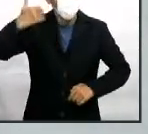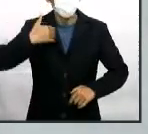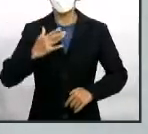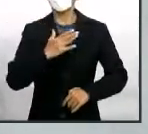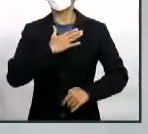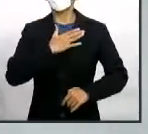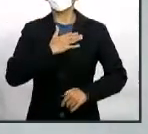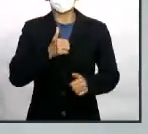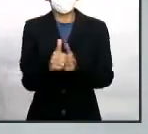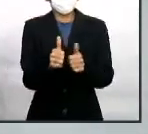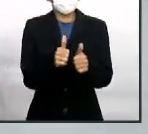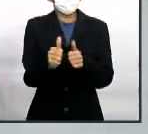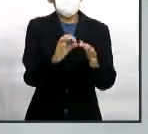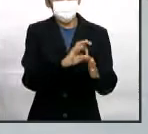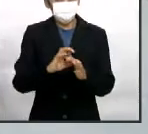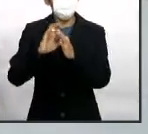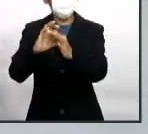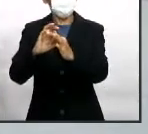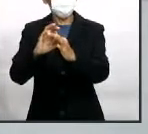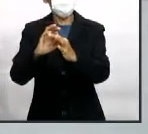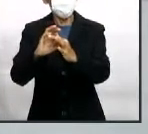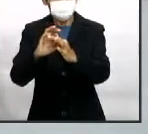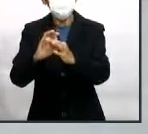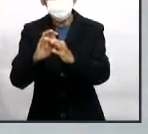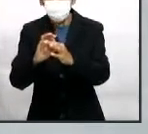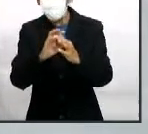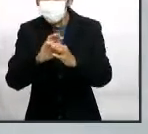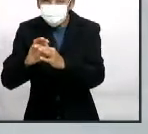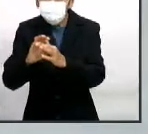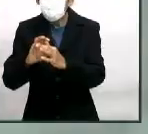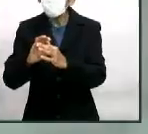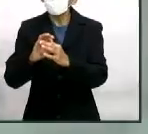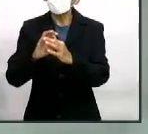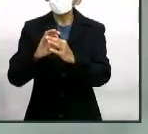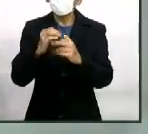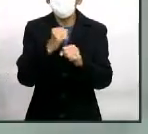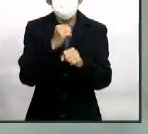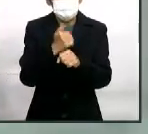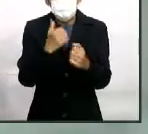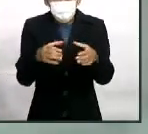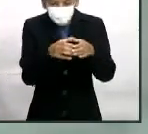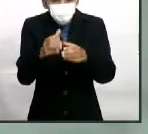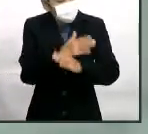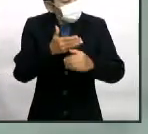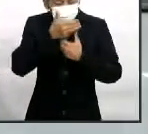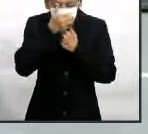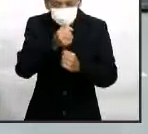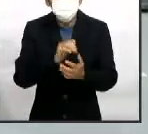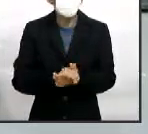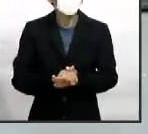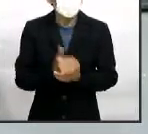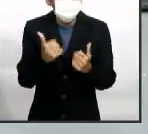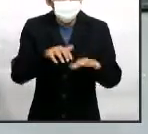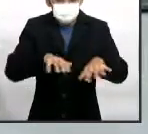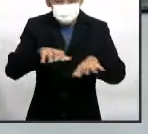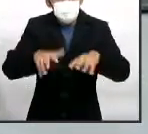เราก็เลยเอาเกมเนี่ยมาเป็นเกมที่จะผลักดันให้มันเป็นที่นิยมในกลุ่มคนพิการ แล้วหลังจากนั้น